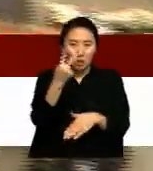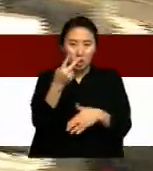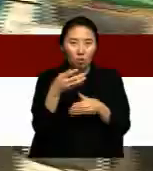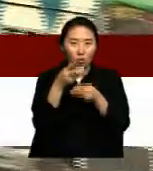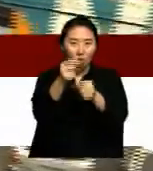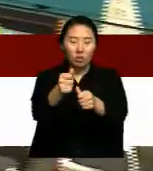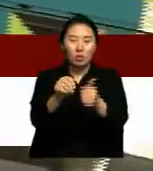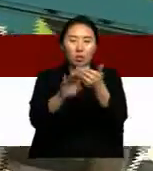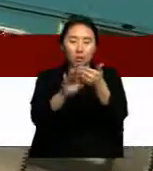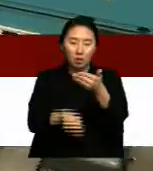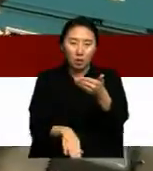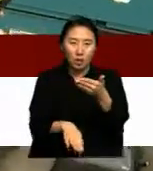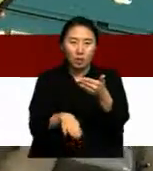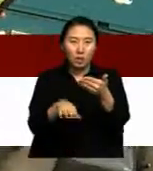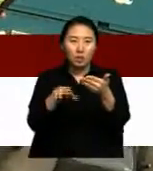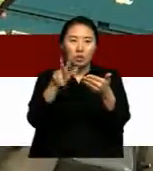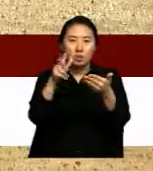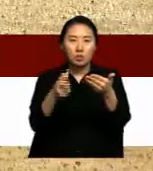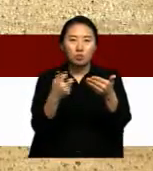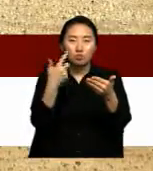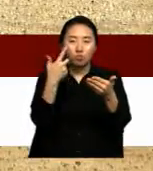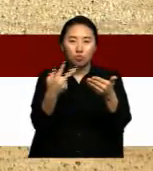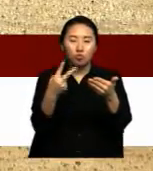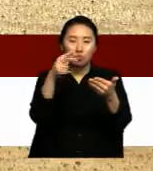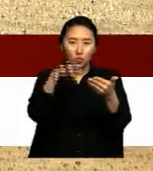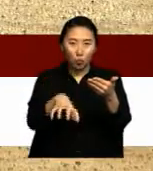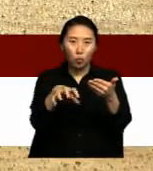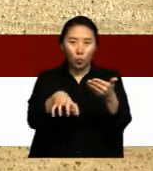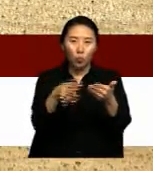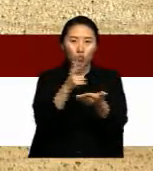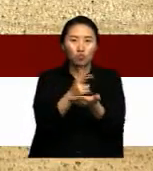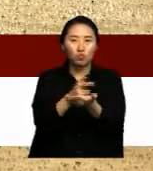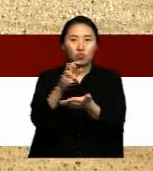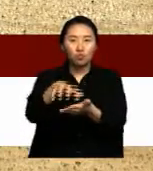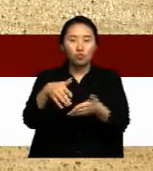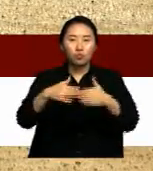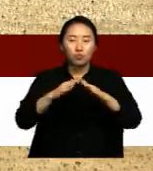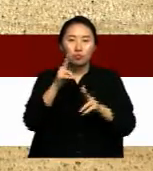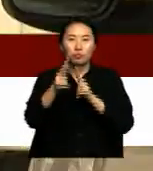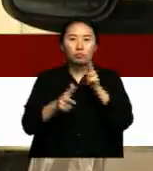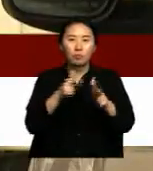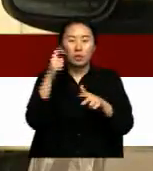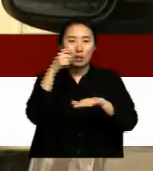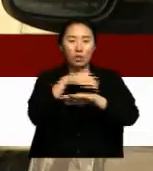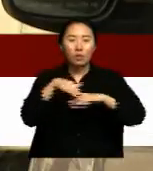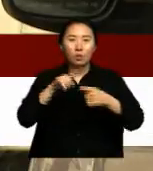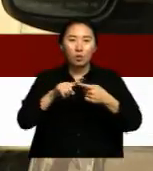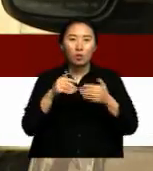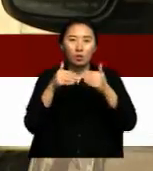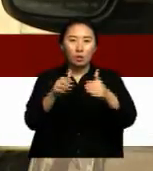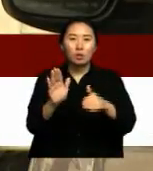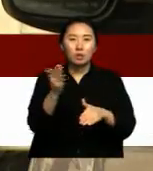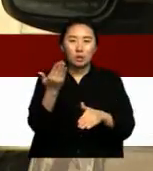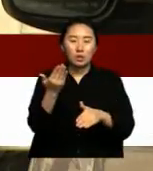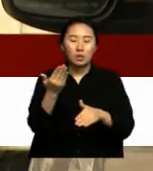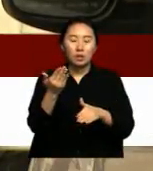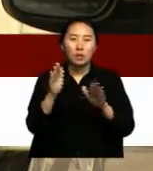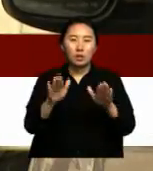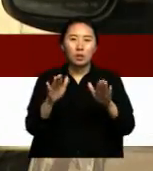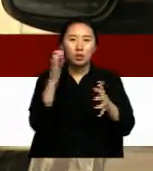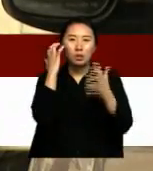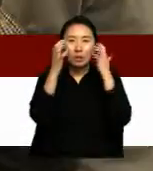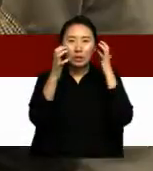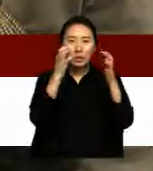지하 공간에 72면의 지하 주차장을 조성하는 주차 공간 개선 사업이 계획대로 진행되면 장날